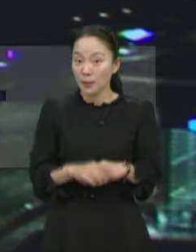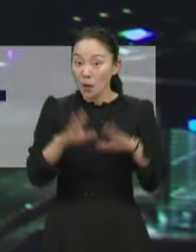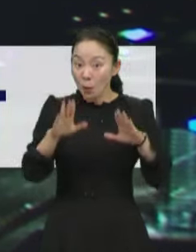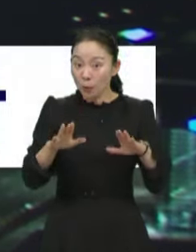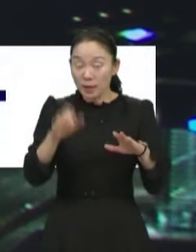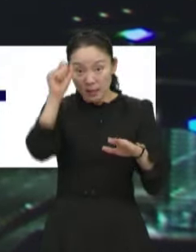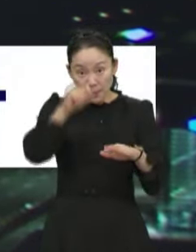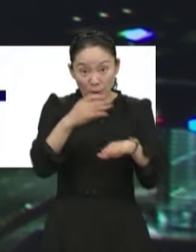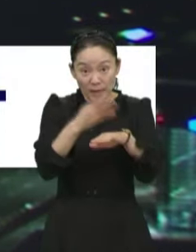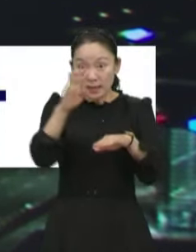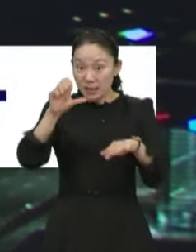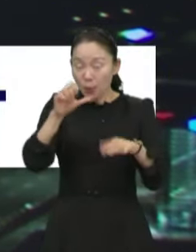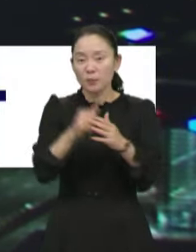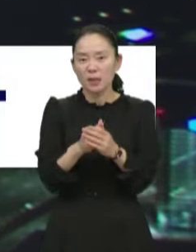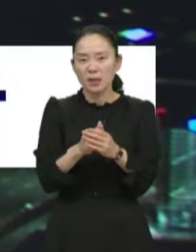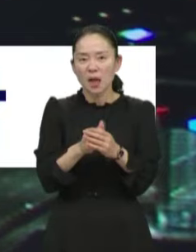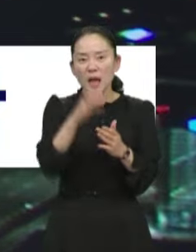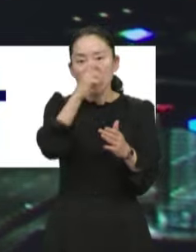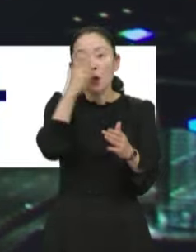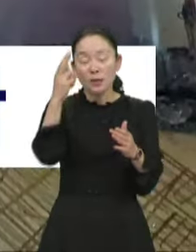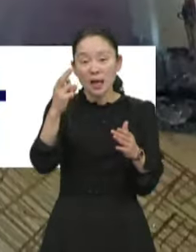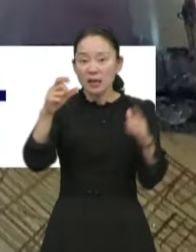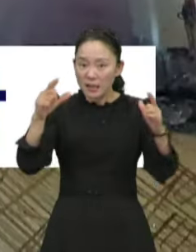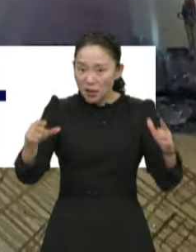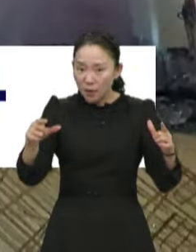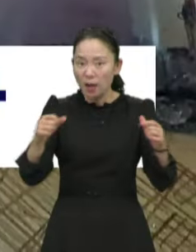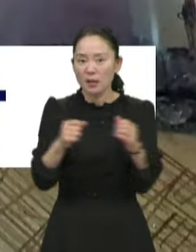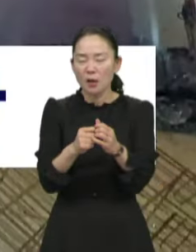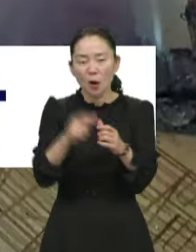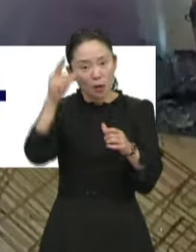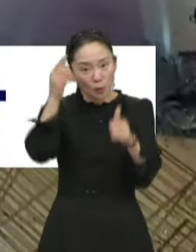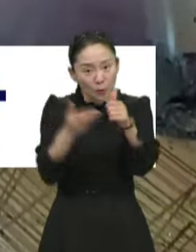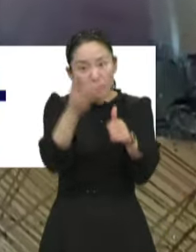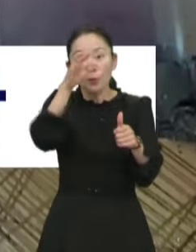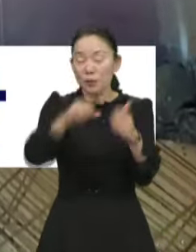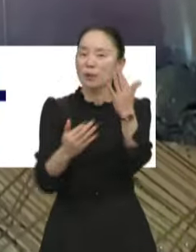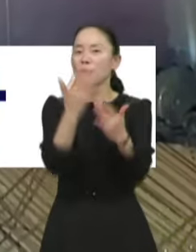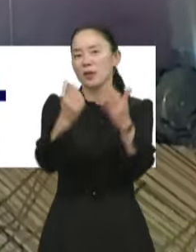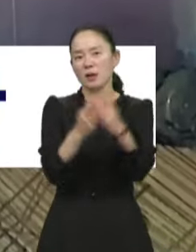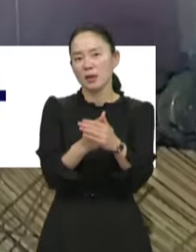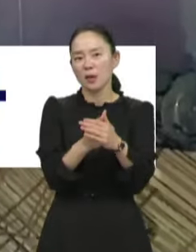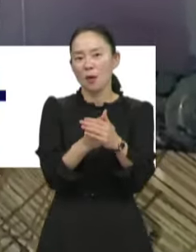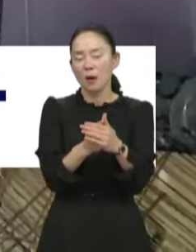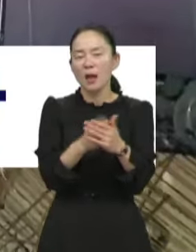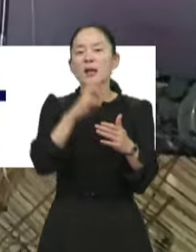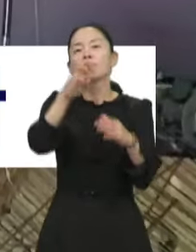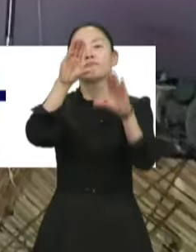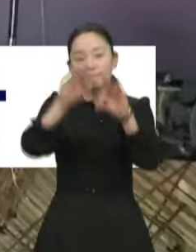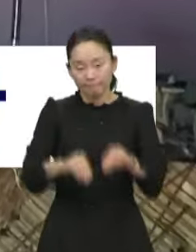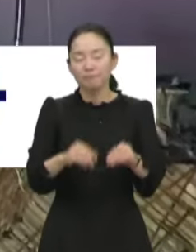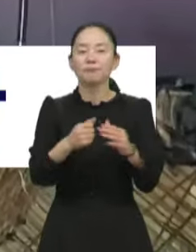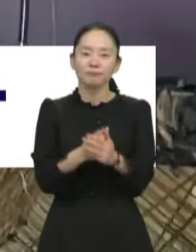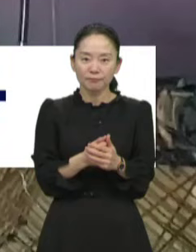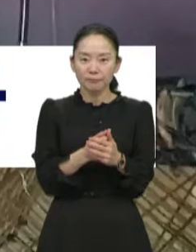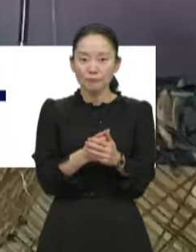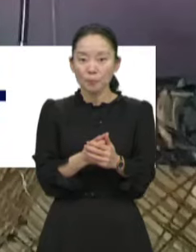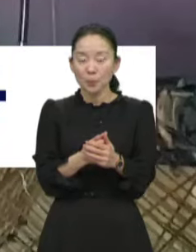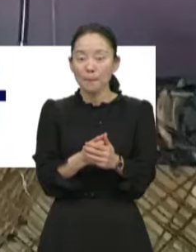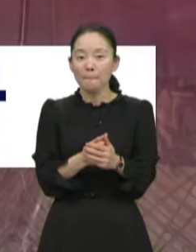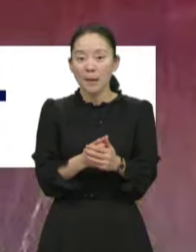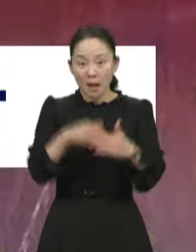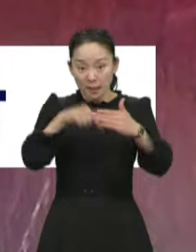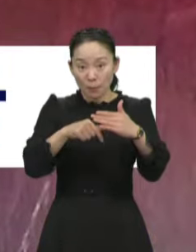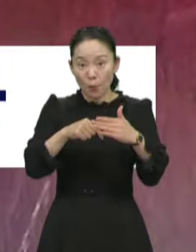오늘 새벽 4시 15분쯤 서산시 지곡면 환성리의 한 소축사에서 불이 나 30여 분 만에 꺼졌습니다. 이 불로